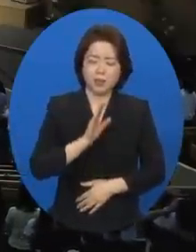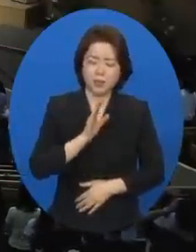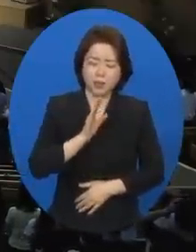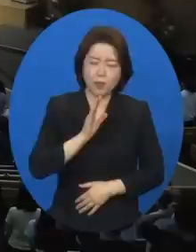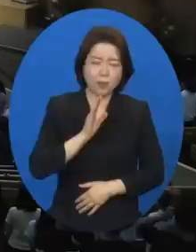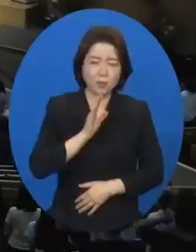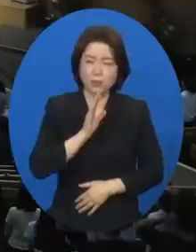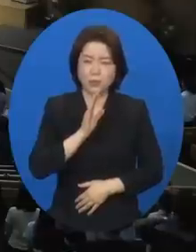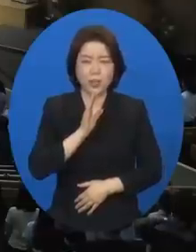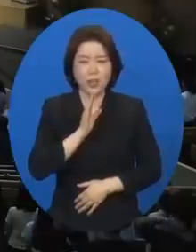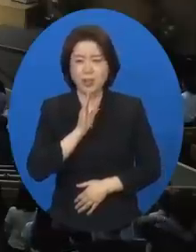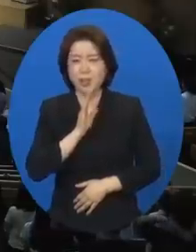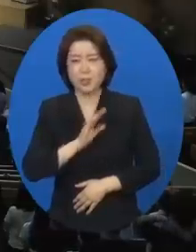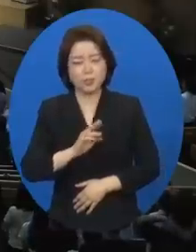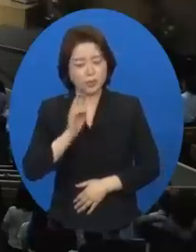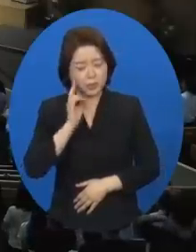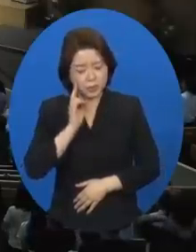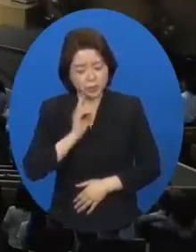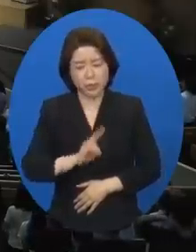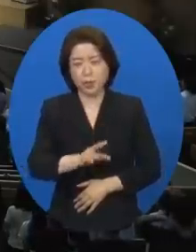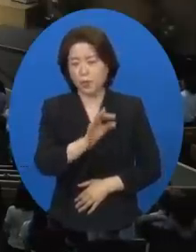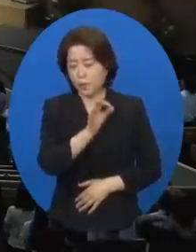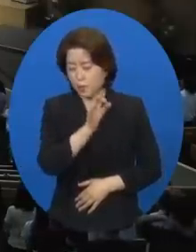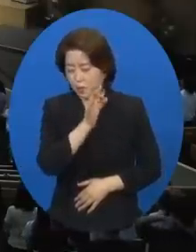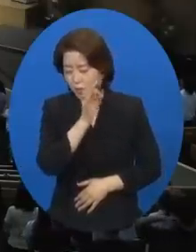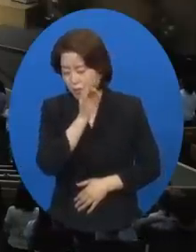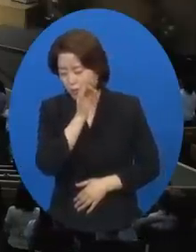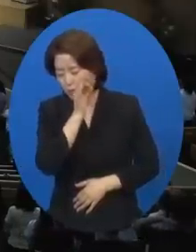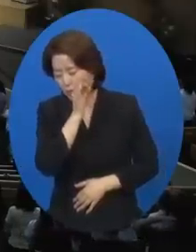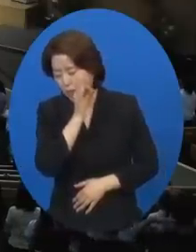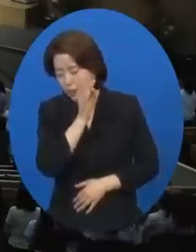으 woo